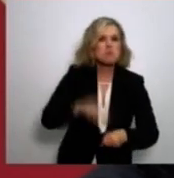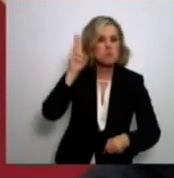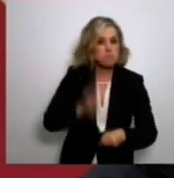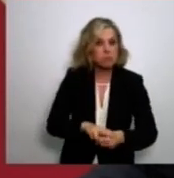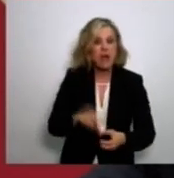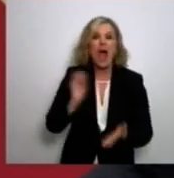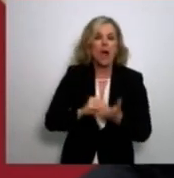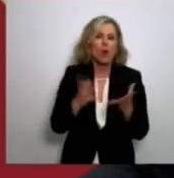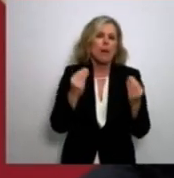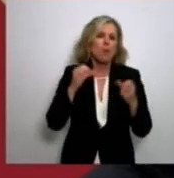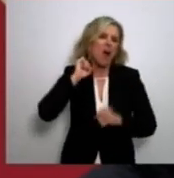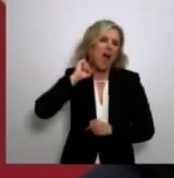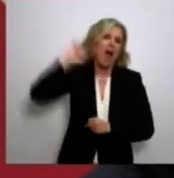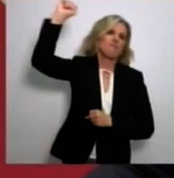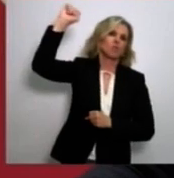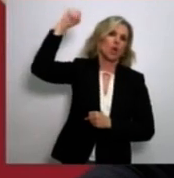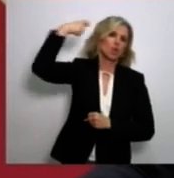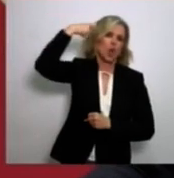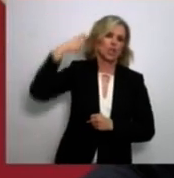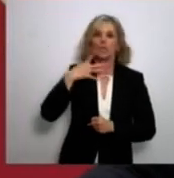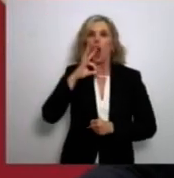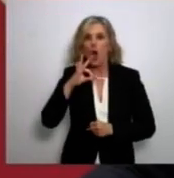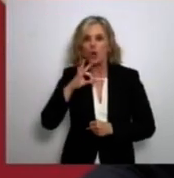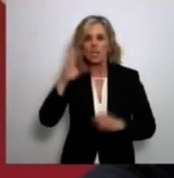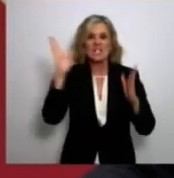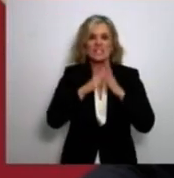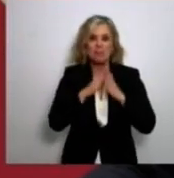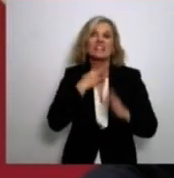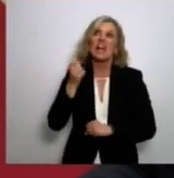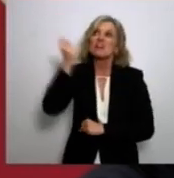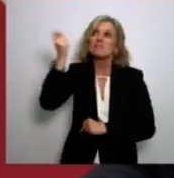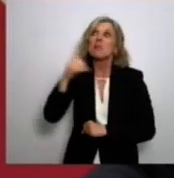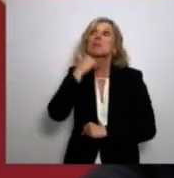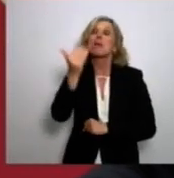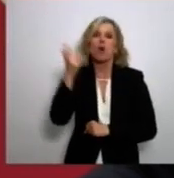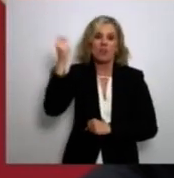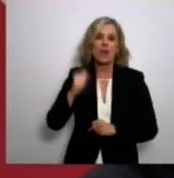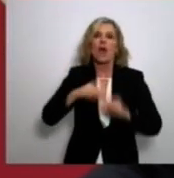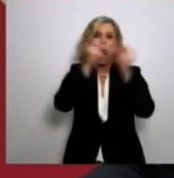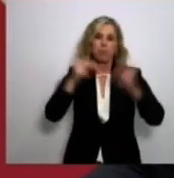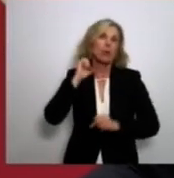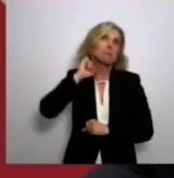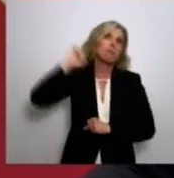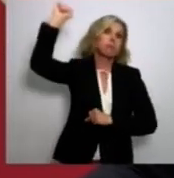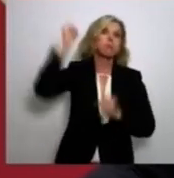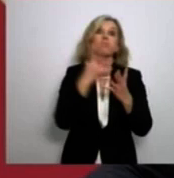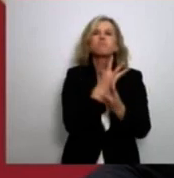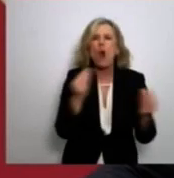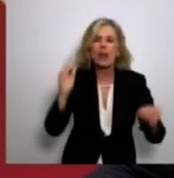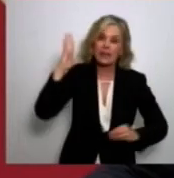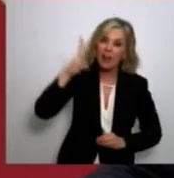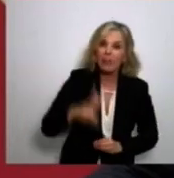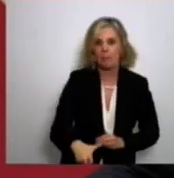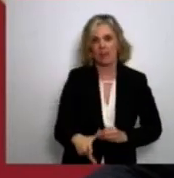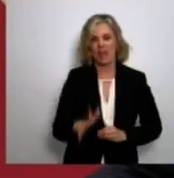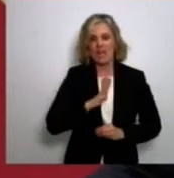σπίτια τους από τα φαντ τα οποία τα νομιμοποιήσανε όλα τα κόμματα, για τους ανθρώπους οι οποίοι νιώθουν ότι δεν βρίσκονται